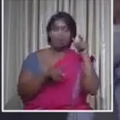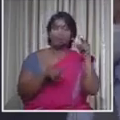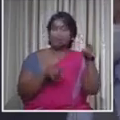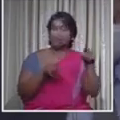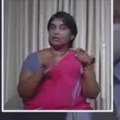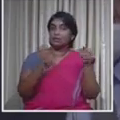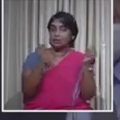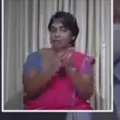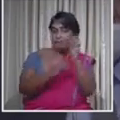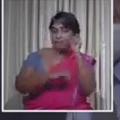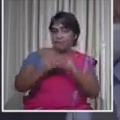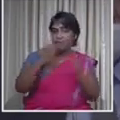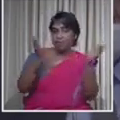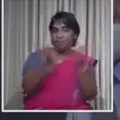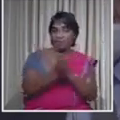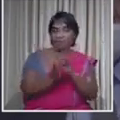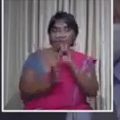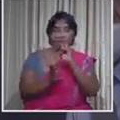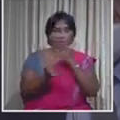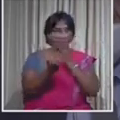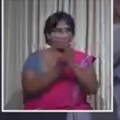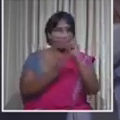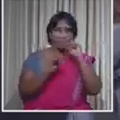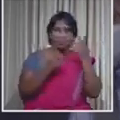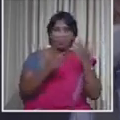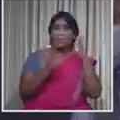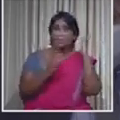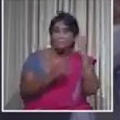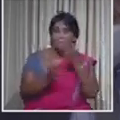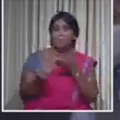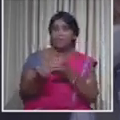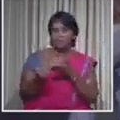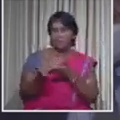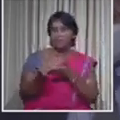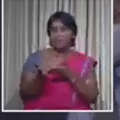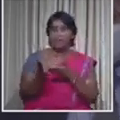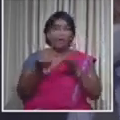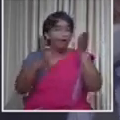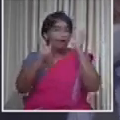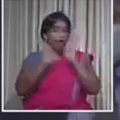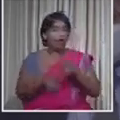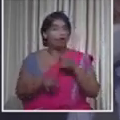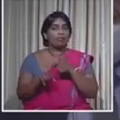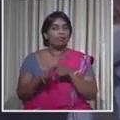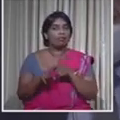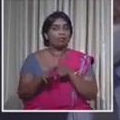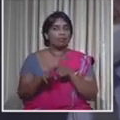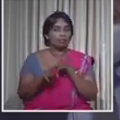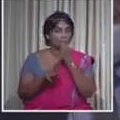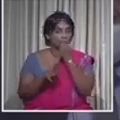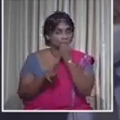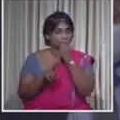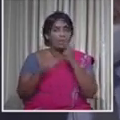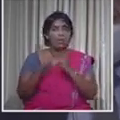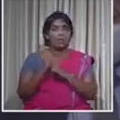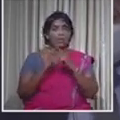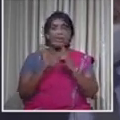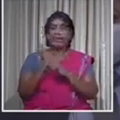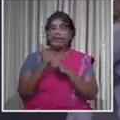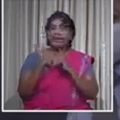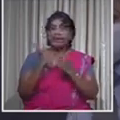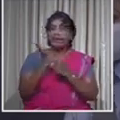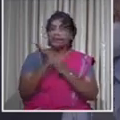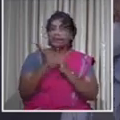වෙලා ගහලා එහෙම නැත්නම් එතුමාව රවට්ටලා ගහපු ගේම් වල ප්‍රතිඵලයක් තමයි දැන් මේකට අන්තිමට නිලන්ත ජයවර්ධන